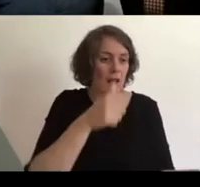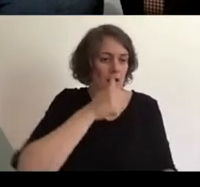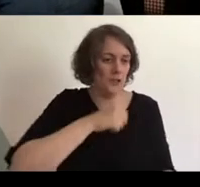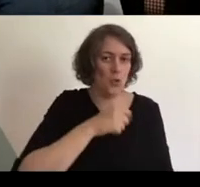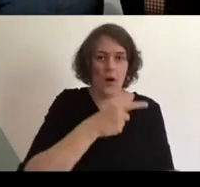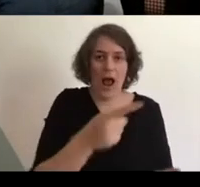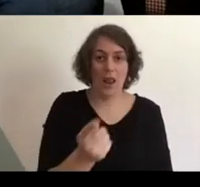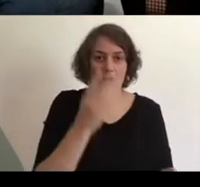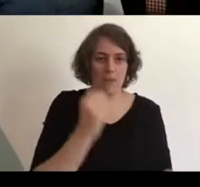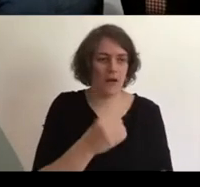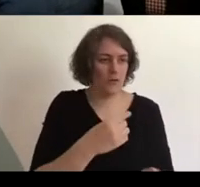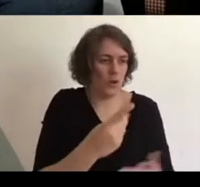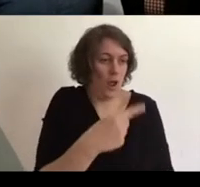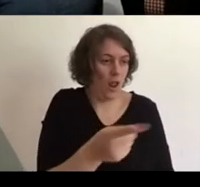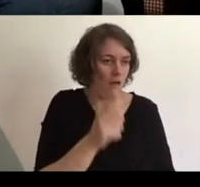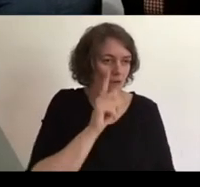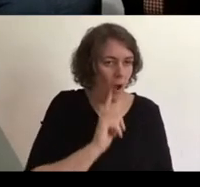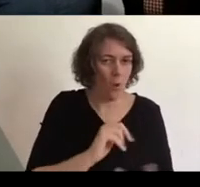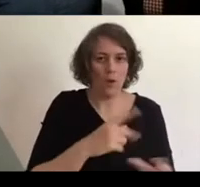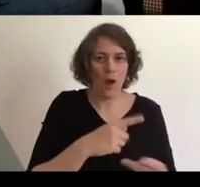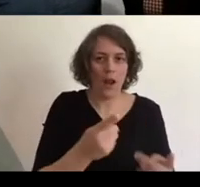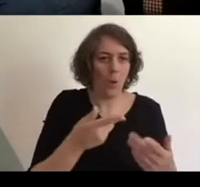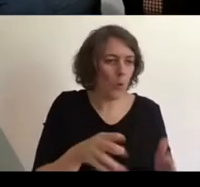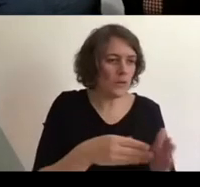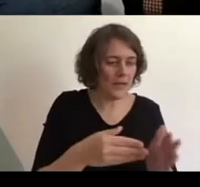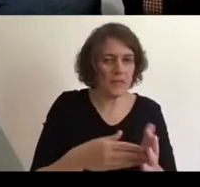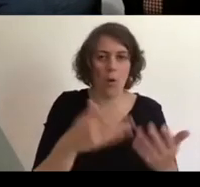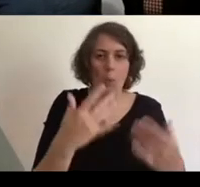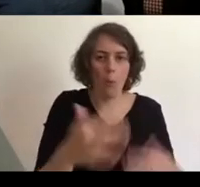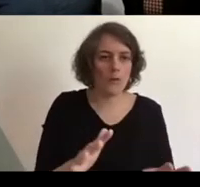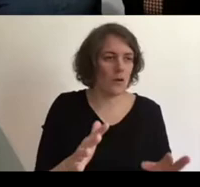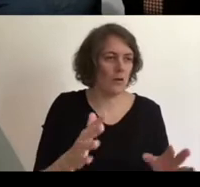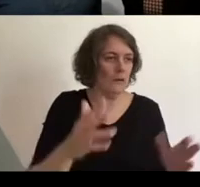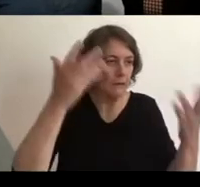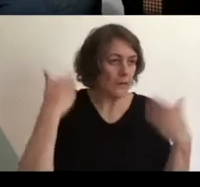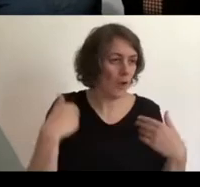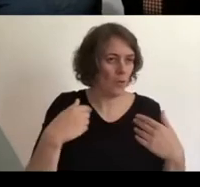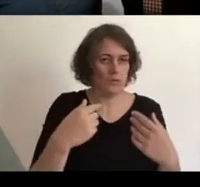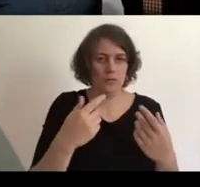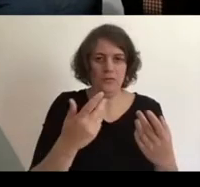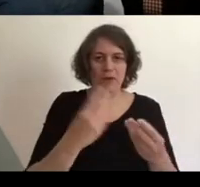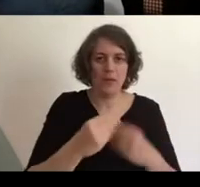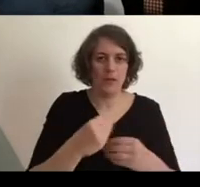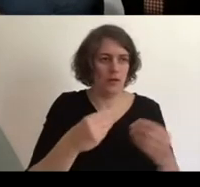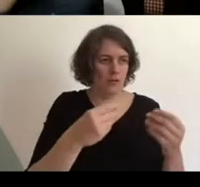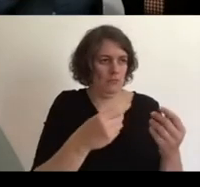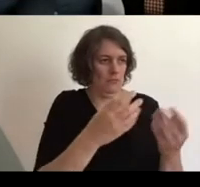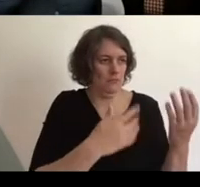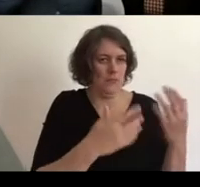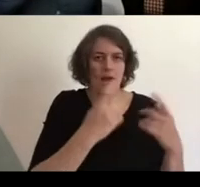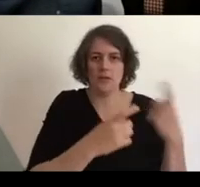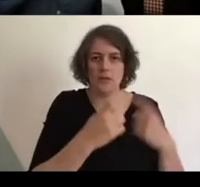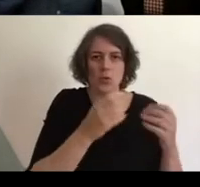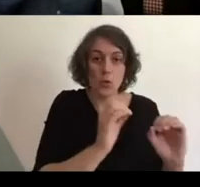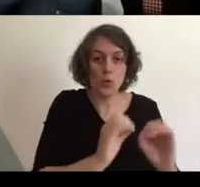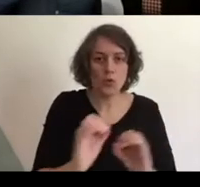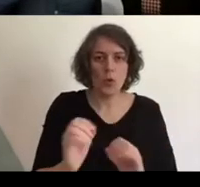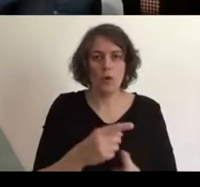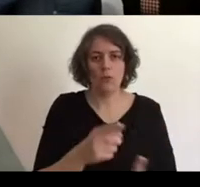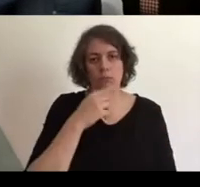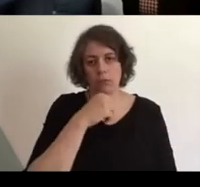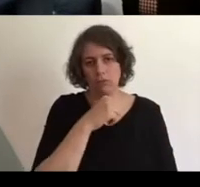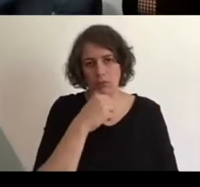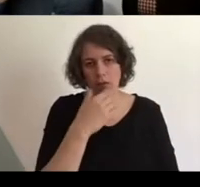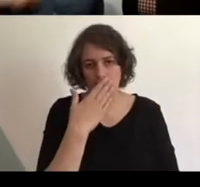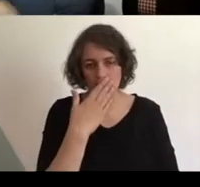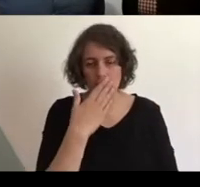Es ist natürlich vielleicht auch mal anspruchsvoller, aber das ist ja eigentlich auch der Reiz in unserer Gesellschaft. Und von daher, ich denke so, als Frau